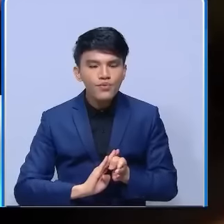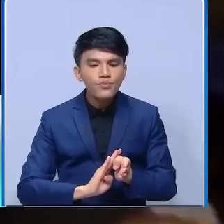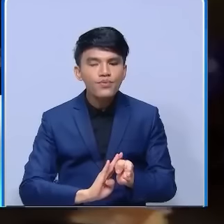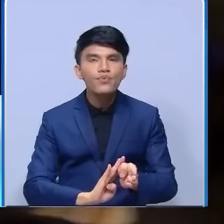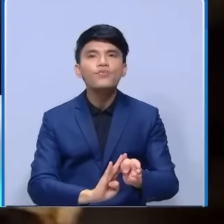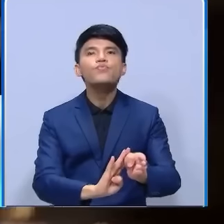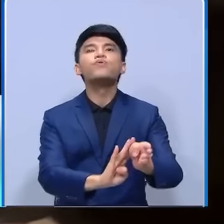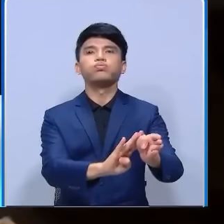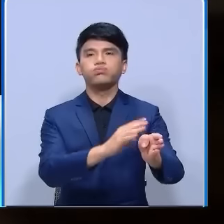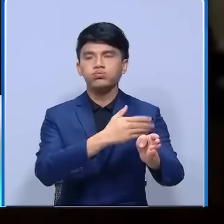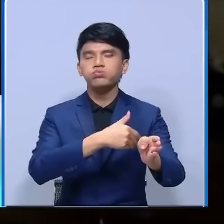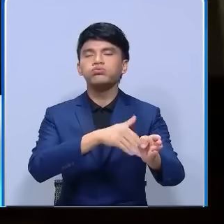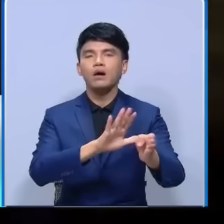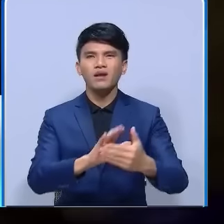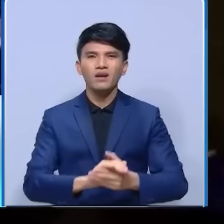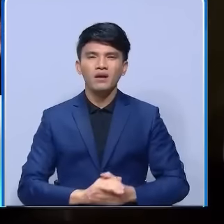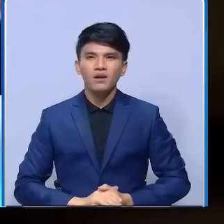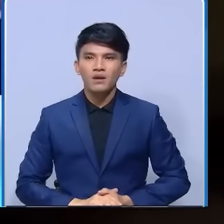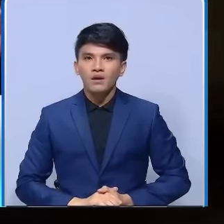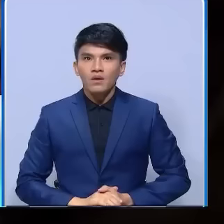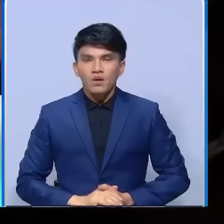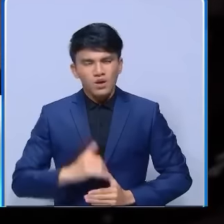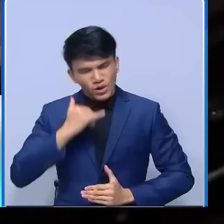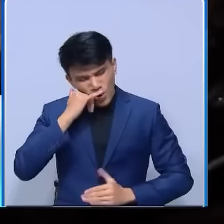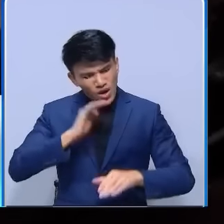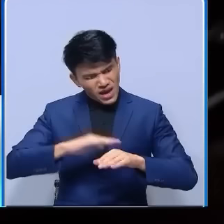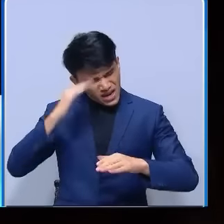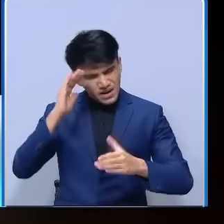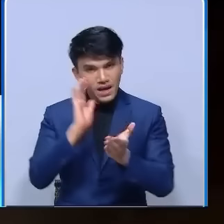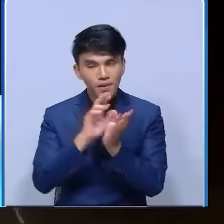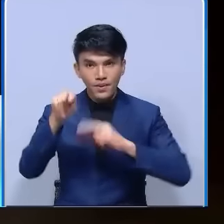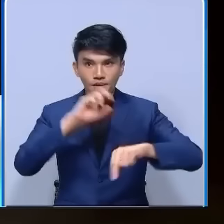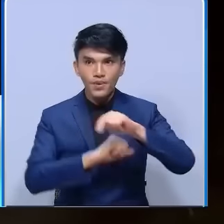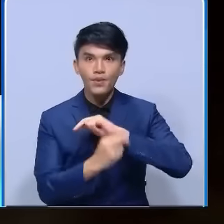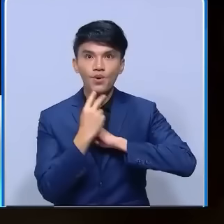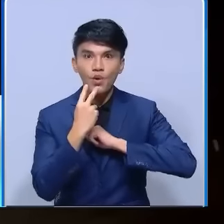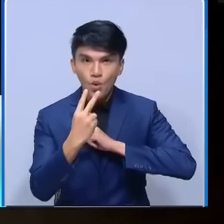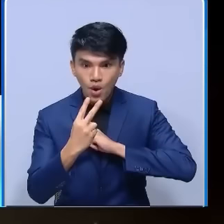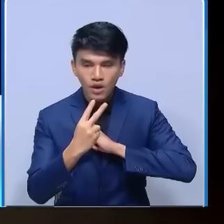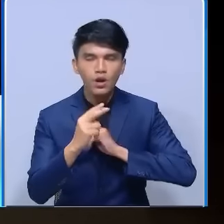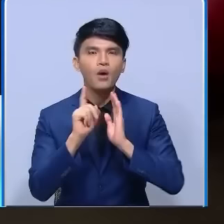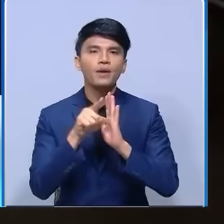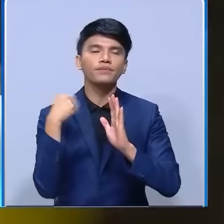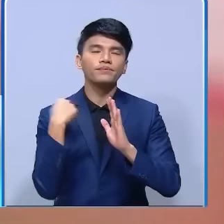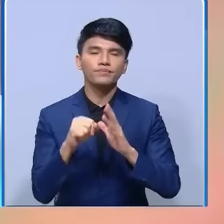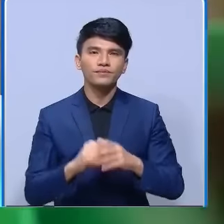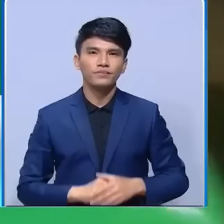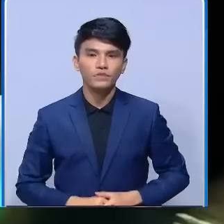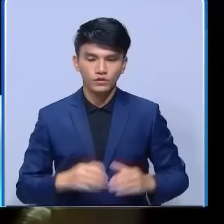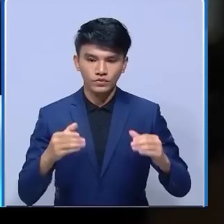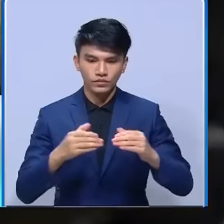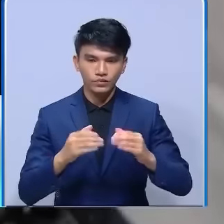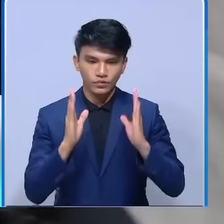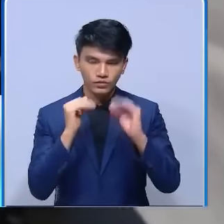าอ่ะกลับเข้ามาในบ้านกำลังจะโทรแจ้งตำรวจให้มาตรวจสอบผ่านไปไม่ถึง10นาทีฝั่งกลุ่มผู้ก่อเ